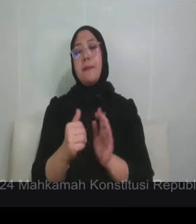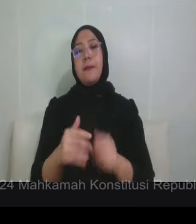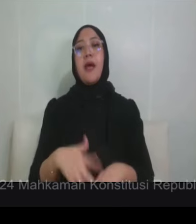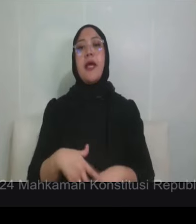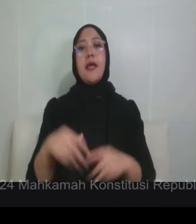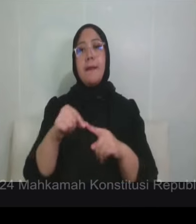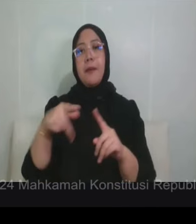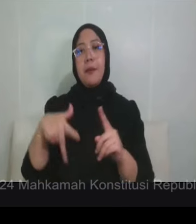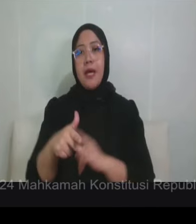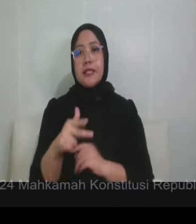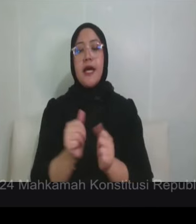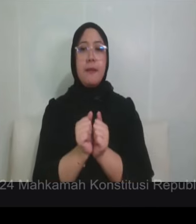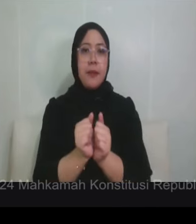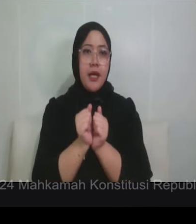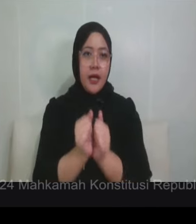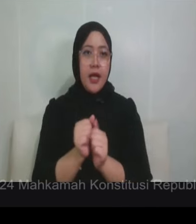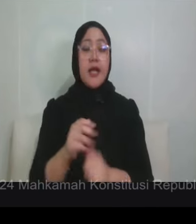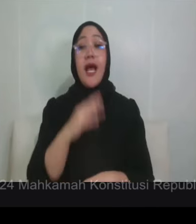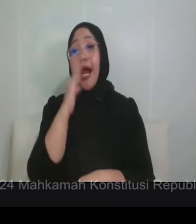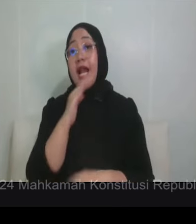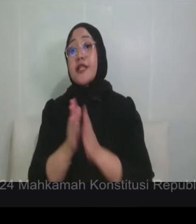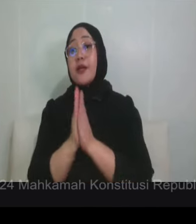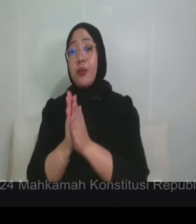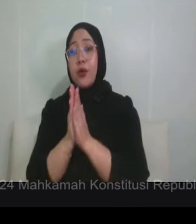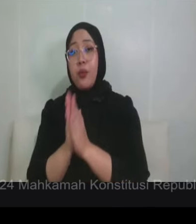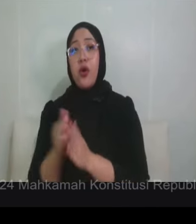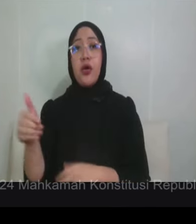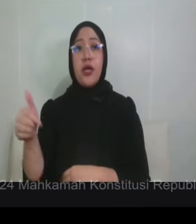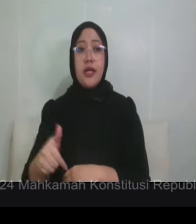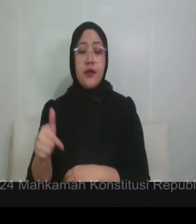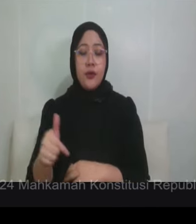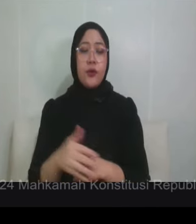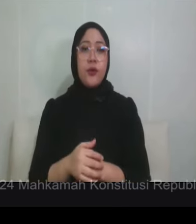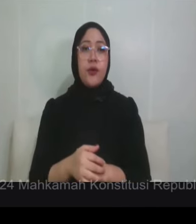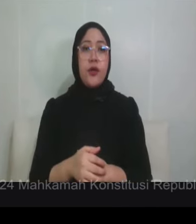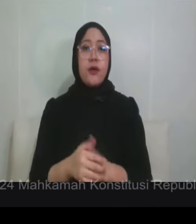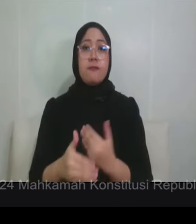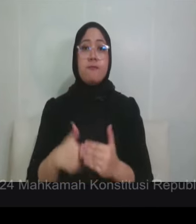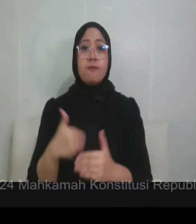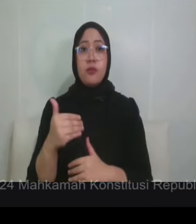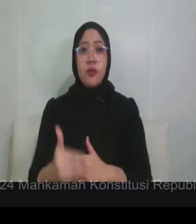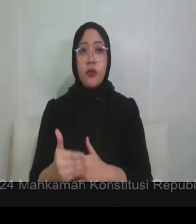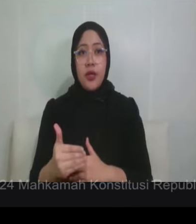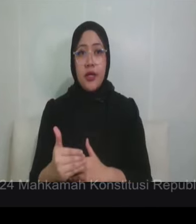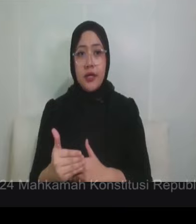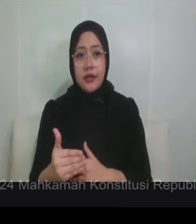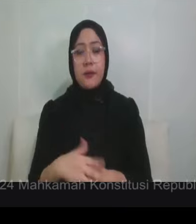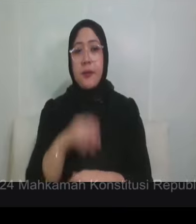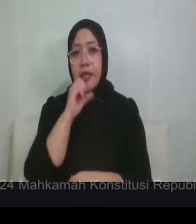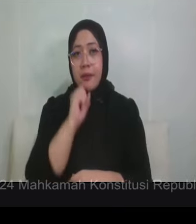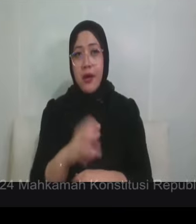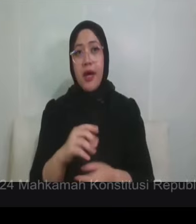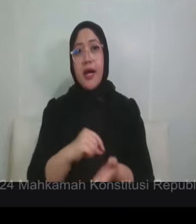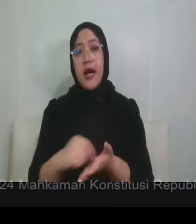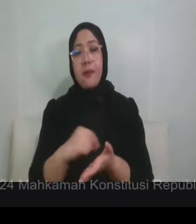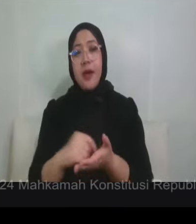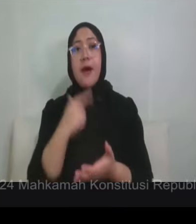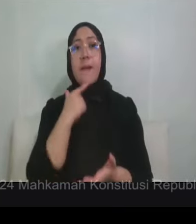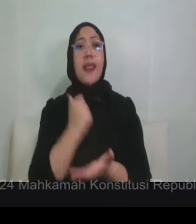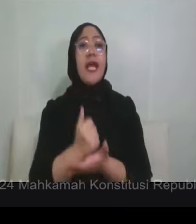Dalam pertimbangan hukum putusan nomor 63 tahun 2017 telah menegaskan bahwa kutipan putusan